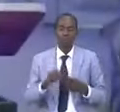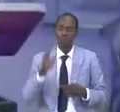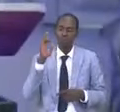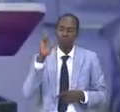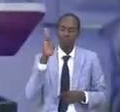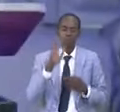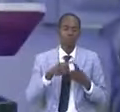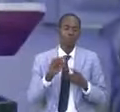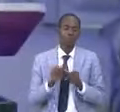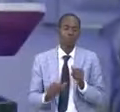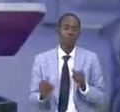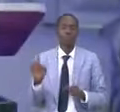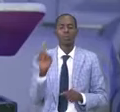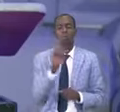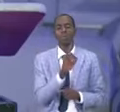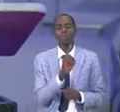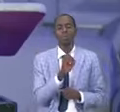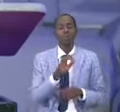nous